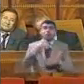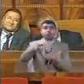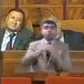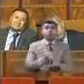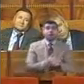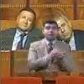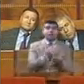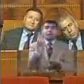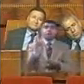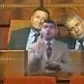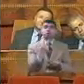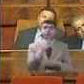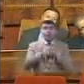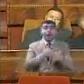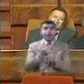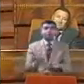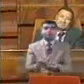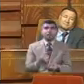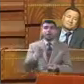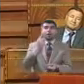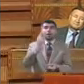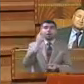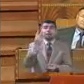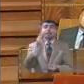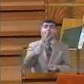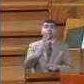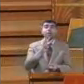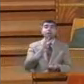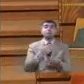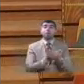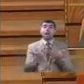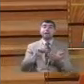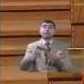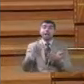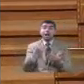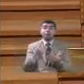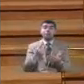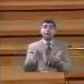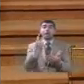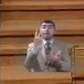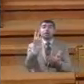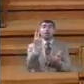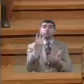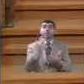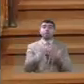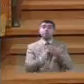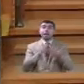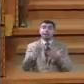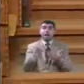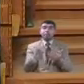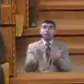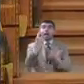الدرهم، 34 مليار ديال الدرهم ديال 2015، و23 مليار ديال الدرهم ديال 2014، و11